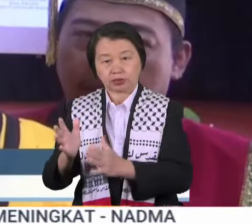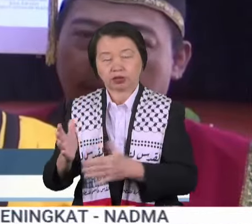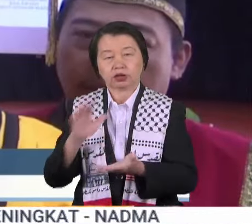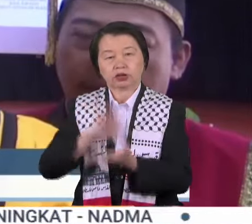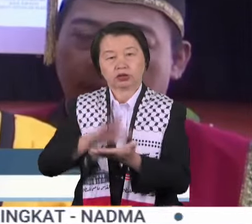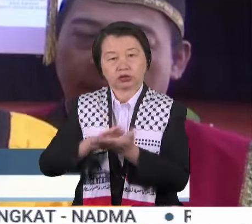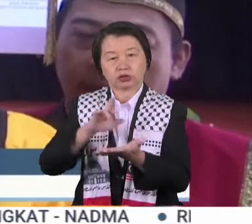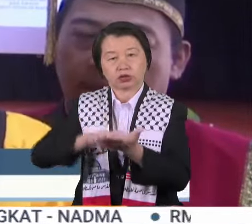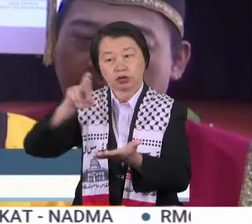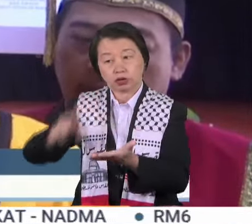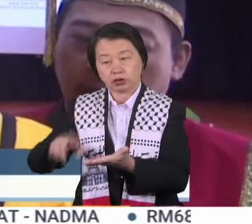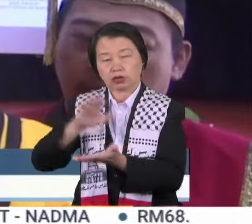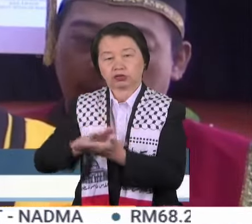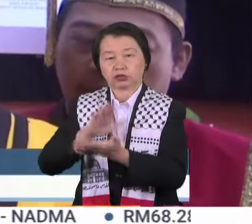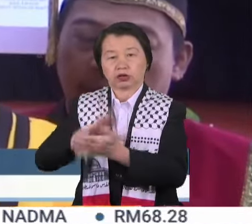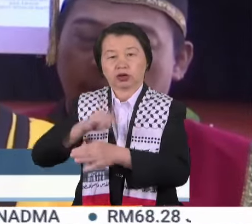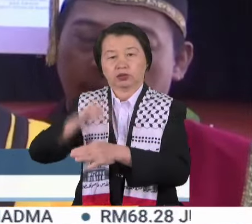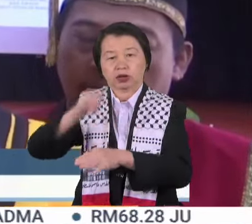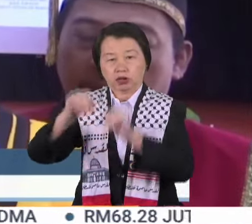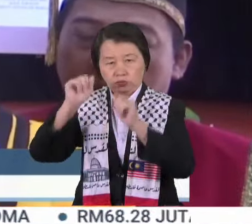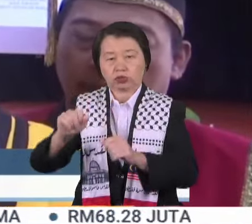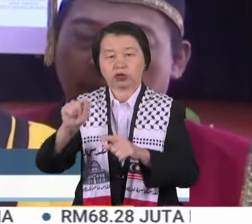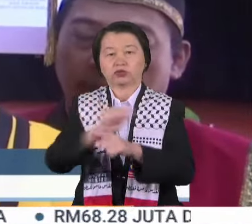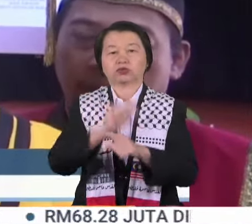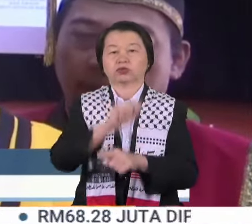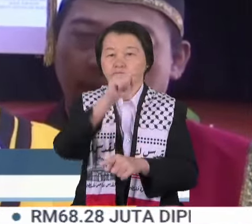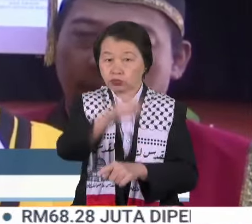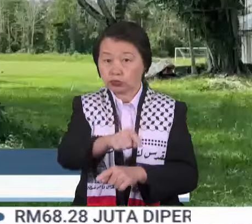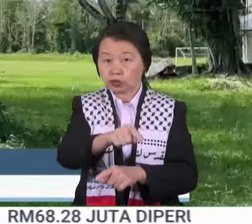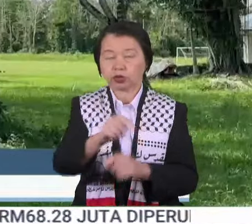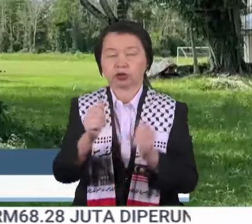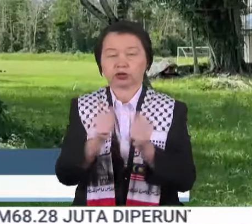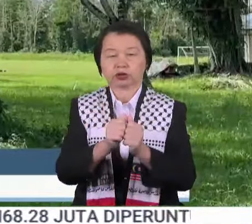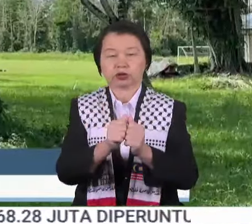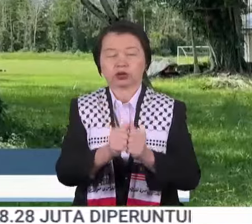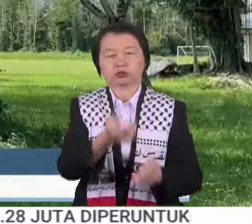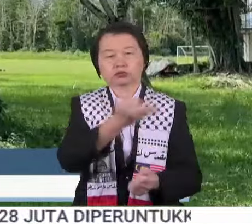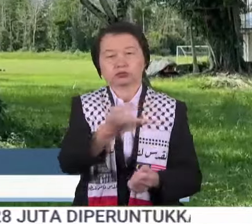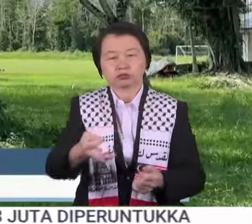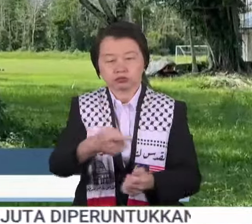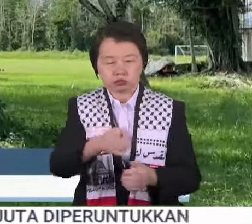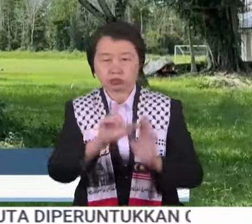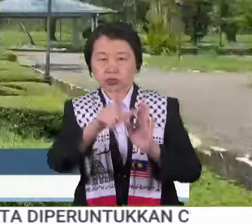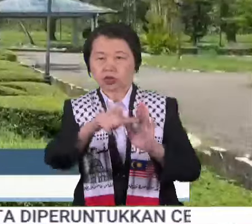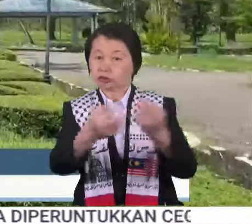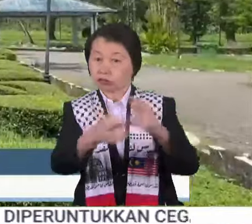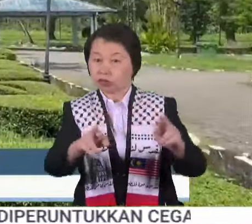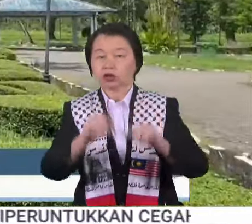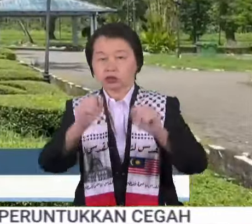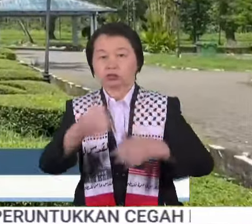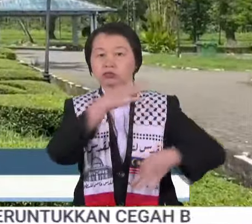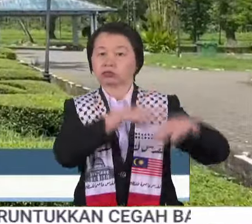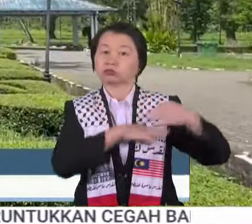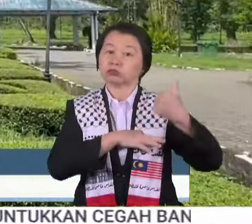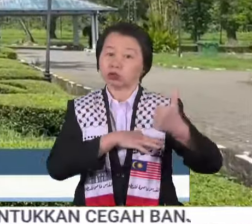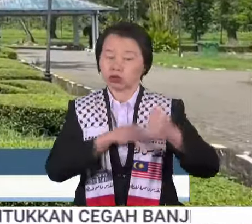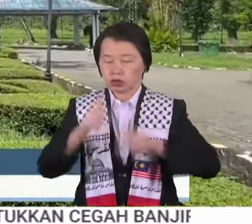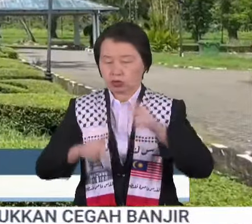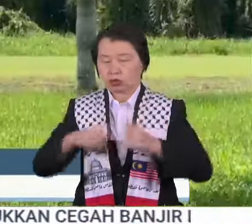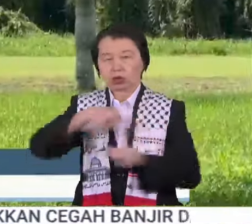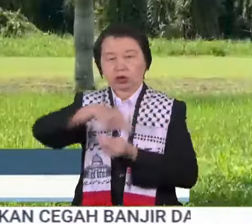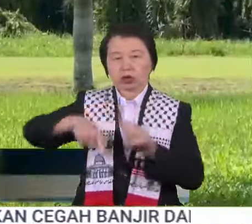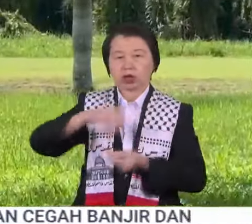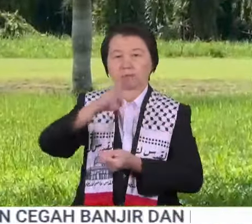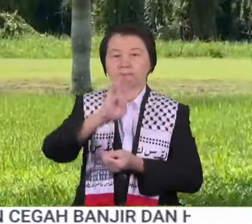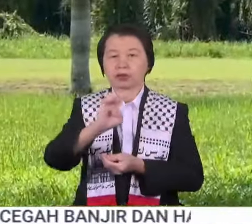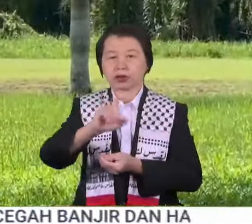sekolah rendah ataupun Sekolah Menengah ini dapat menggunakan dengan siapnya prasarana itu kelak ia bakal dimanfaatkan oleh penduduk di kawasan